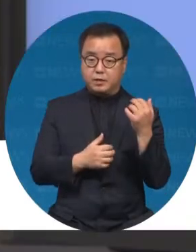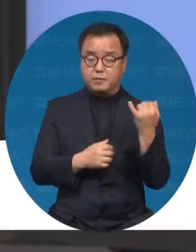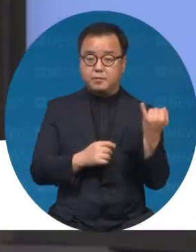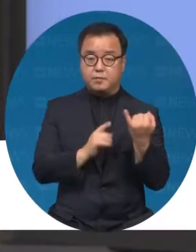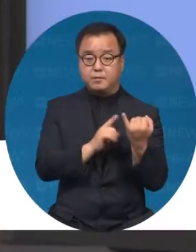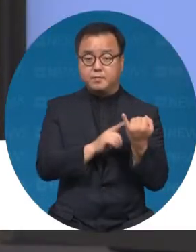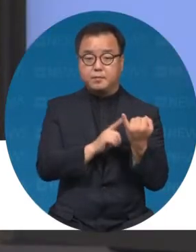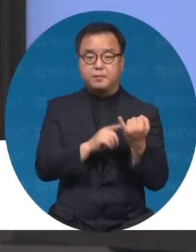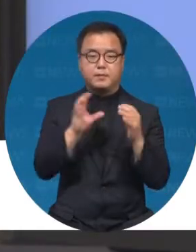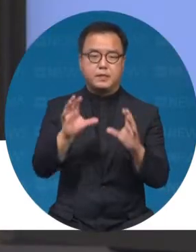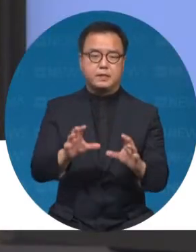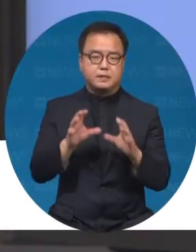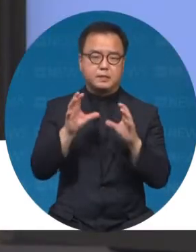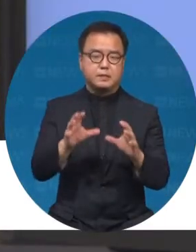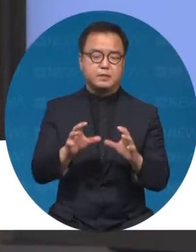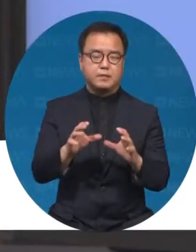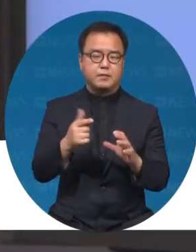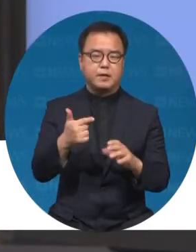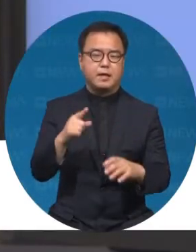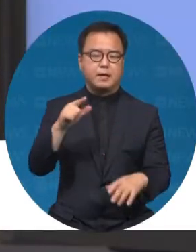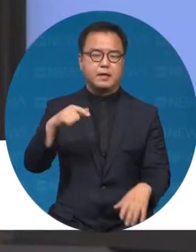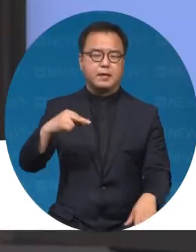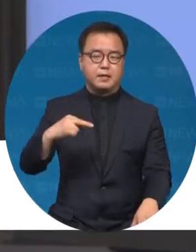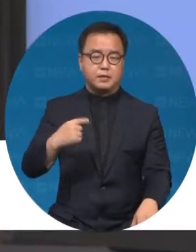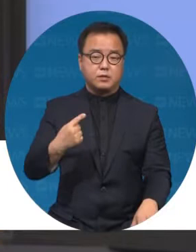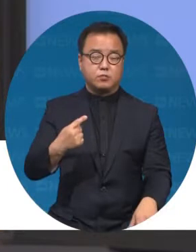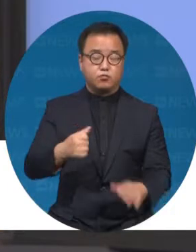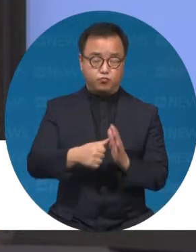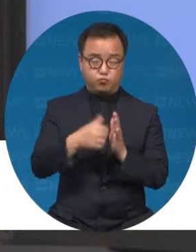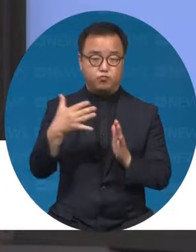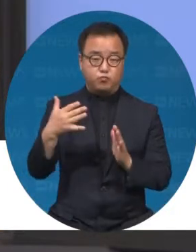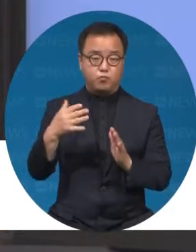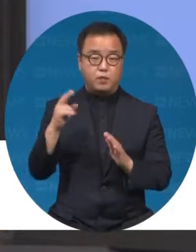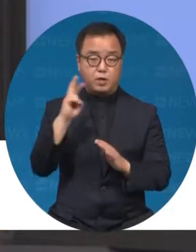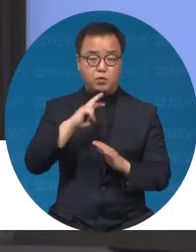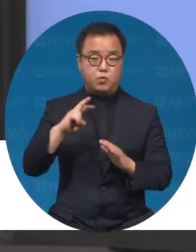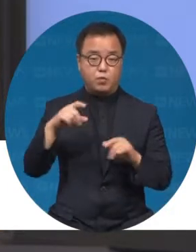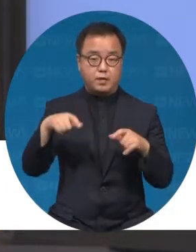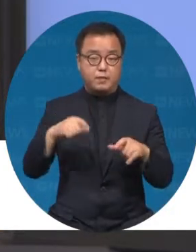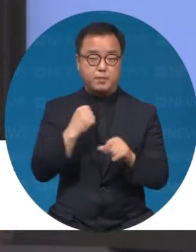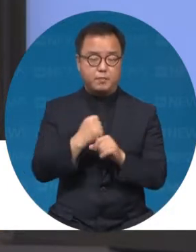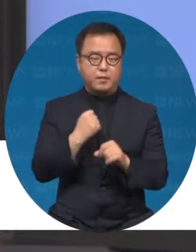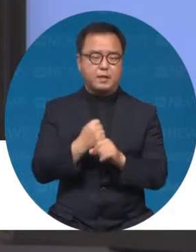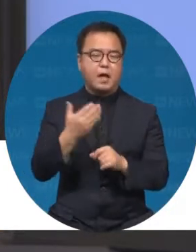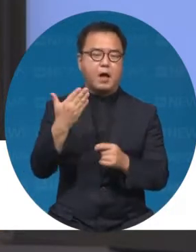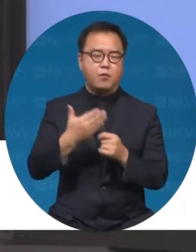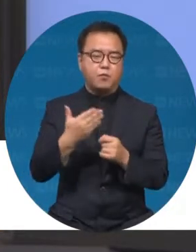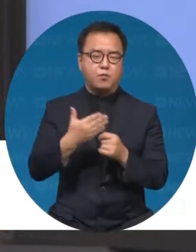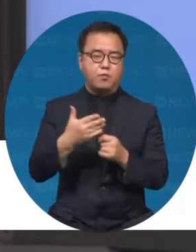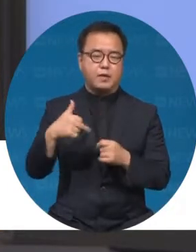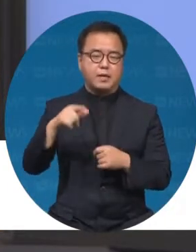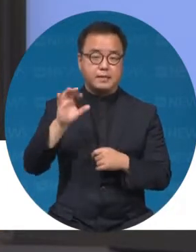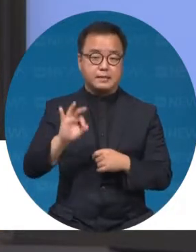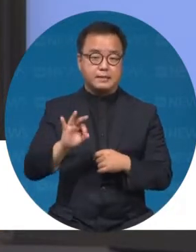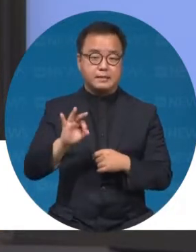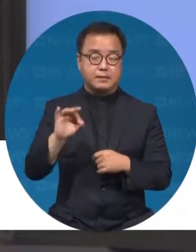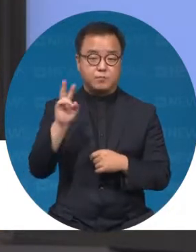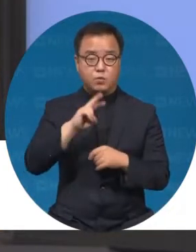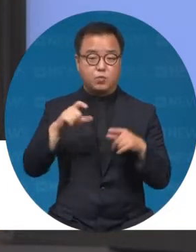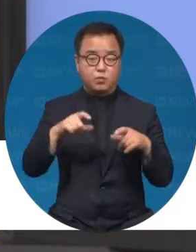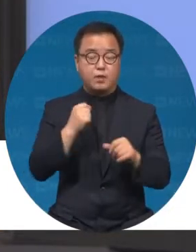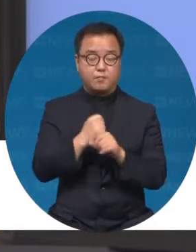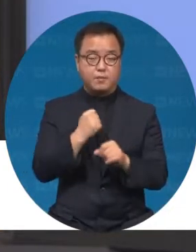박규희는 세계적인 레이블 약소스에서 발매한 앨범을 포함하여 총 9장의 앨범을 낸 데뷔 11년 차